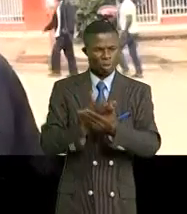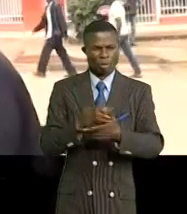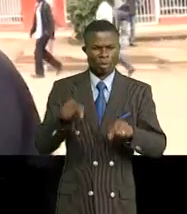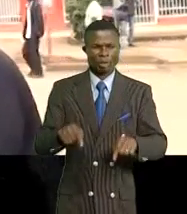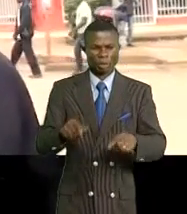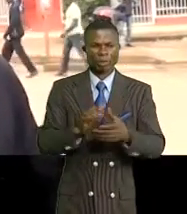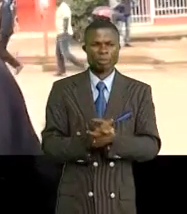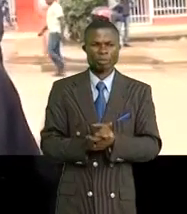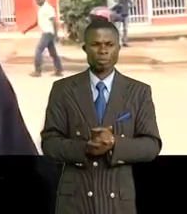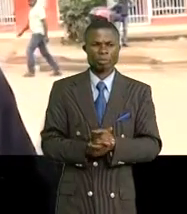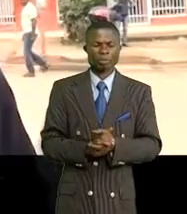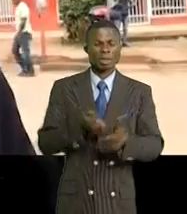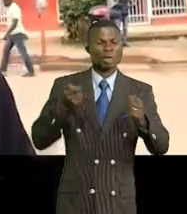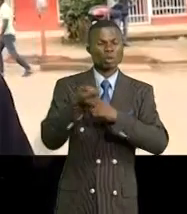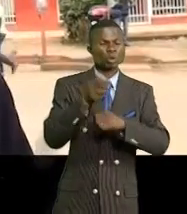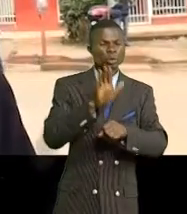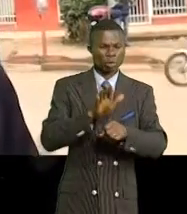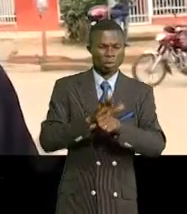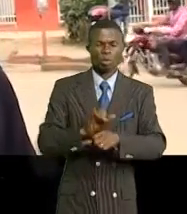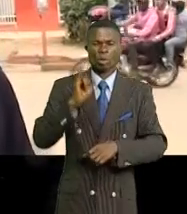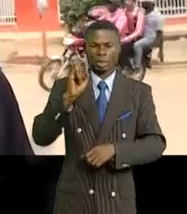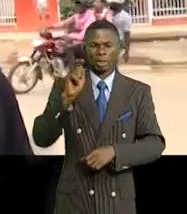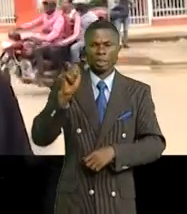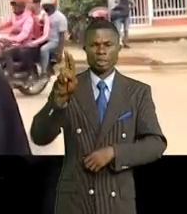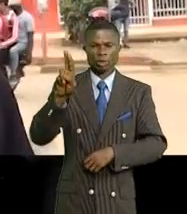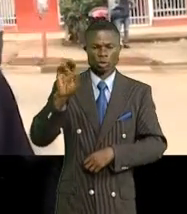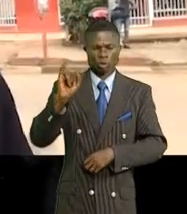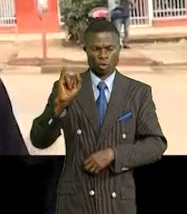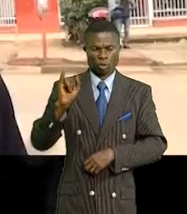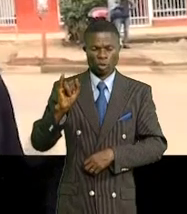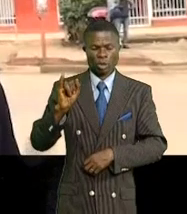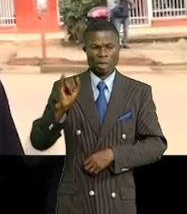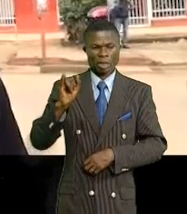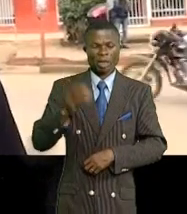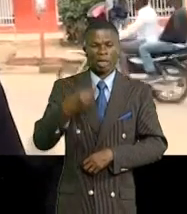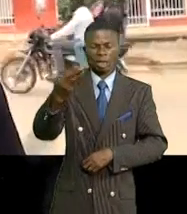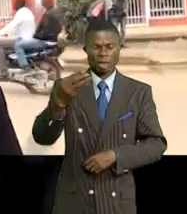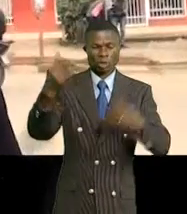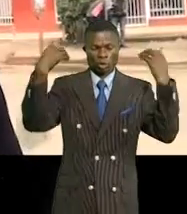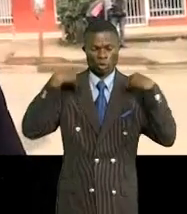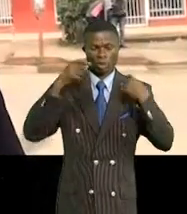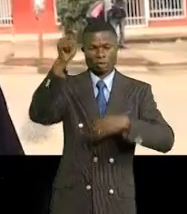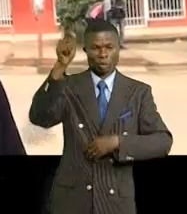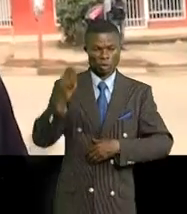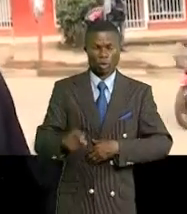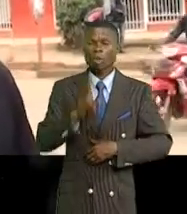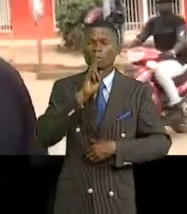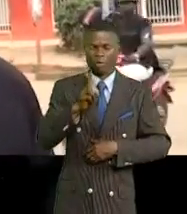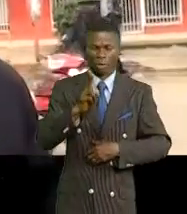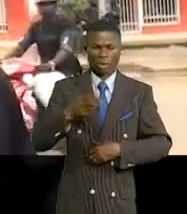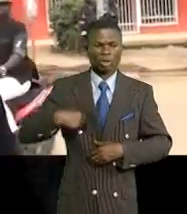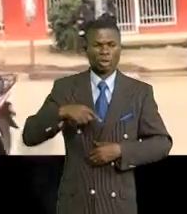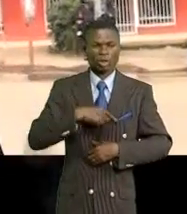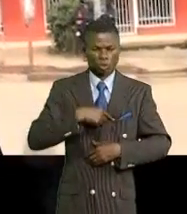Il y avait vraiment des massacres ici en Ituri. Vraiment, comme il a mis un gouverneur qui est militaire, vraiment, on